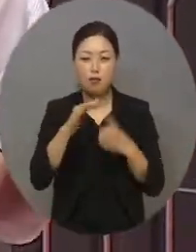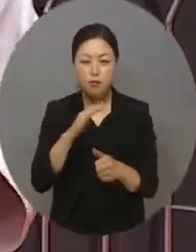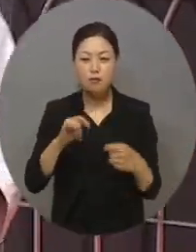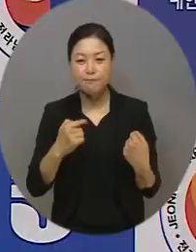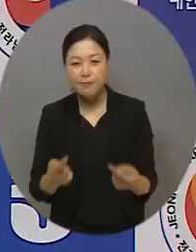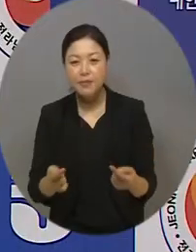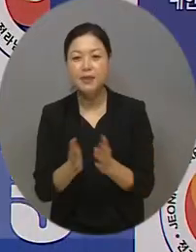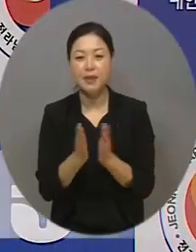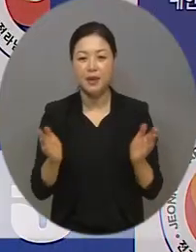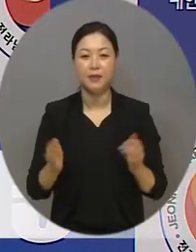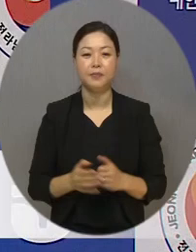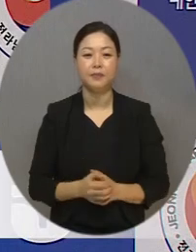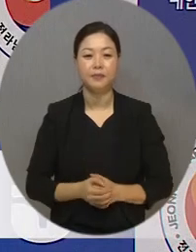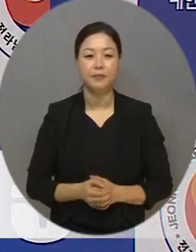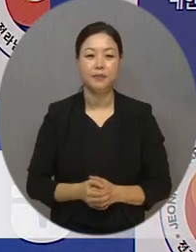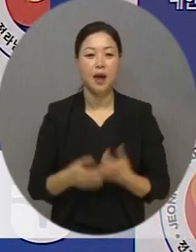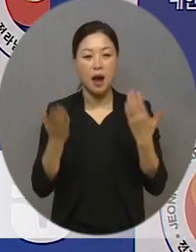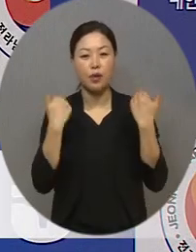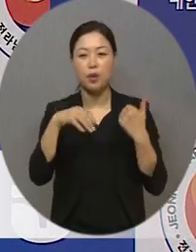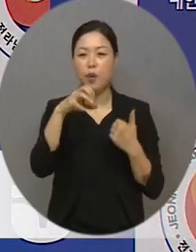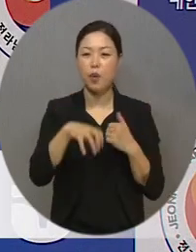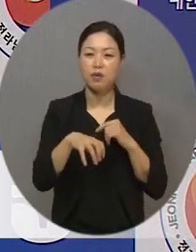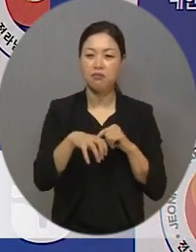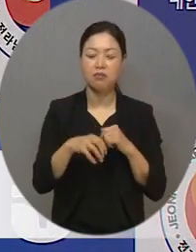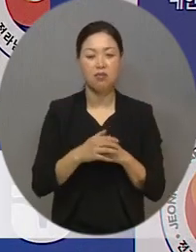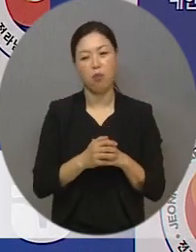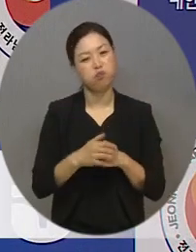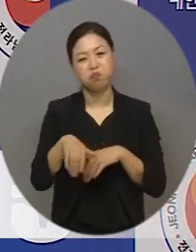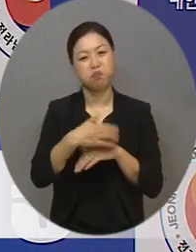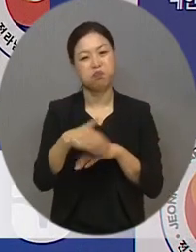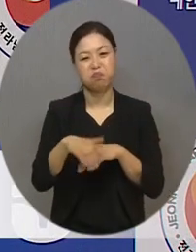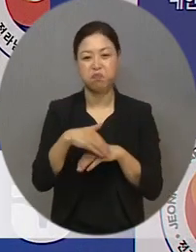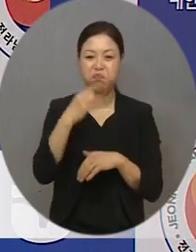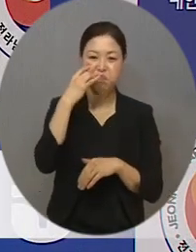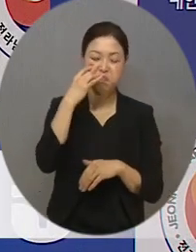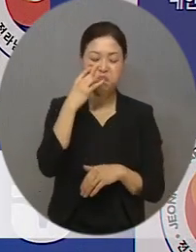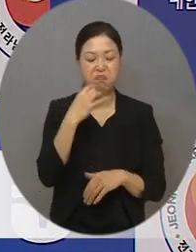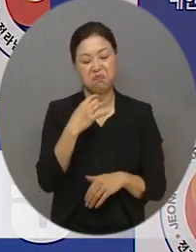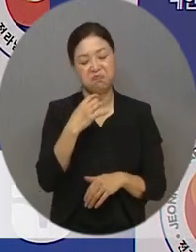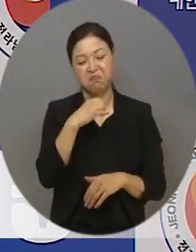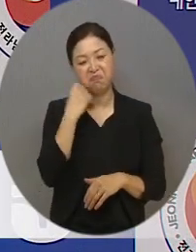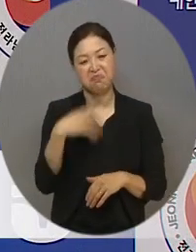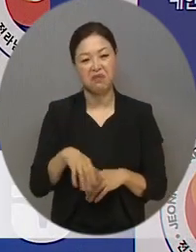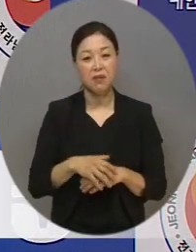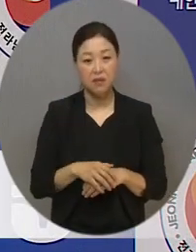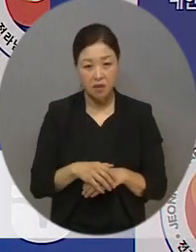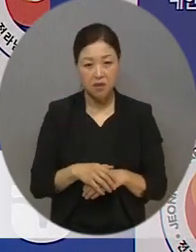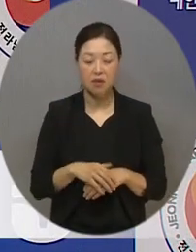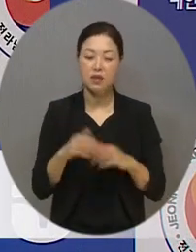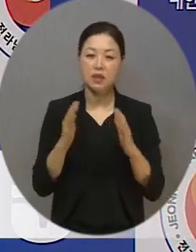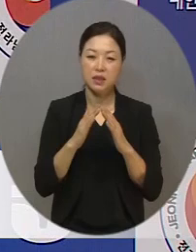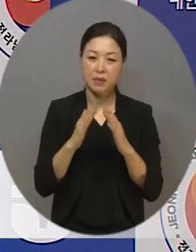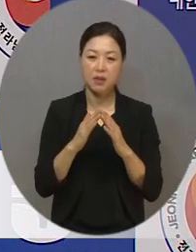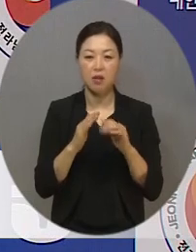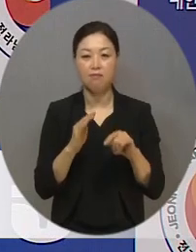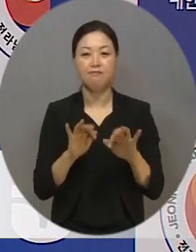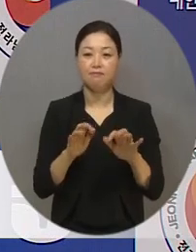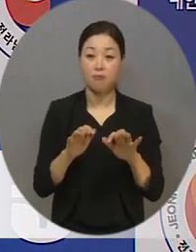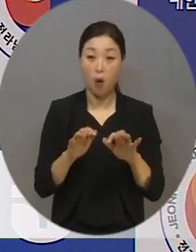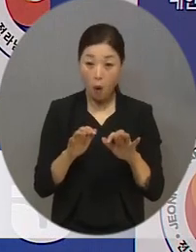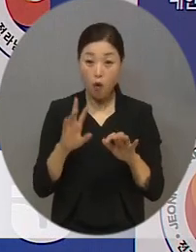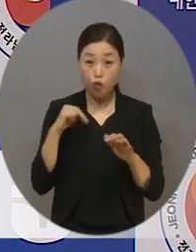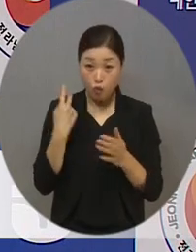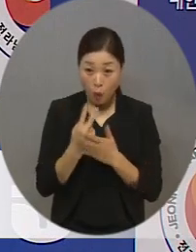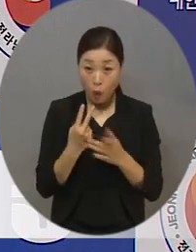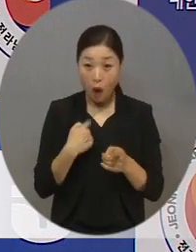됐습니다. 학교에도 딱히 그런 흥미가 없어서 이제 집에서 검색을 하고 있었는데 이제 제가 좋아하는